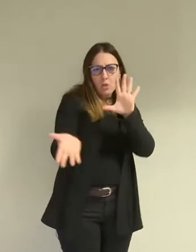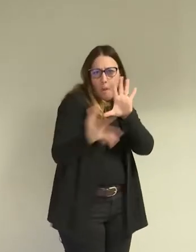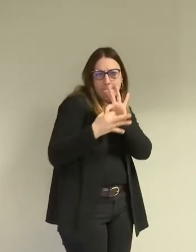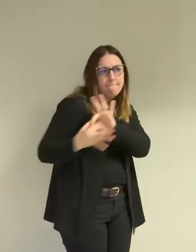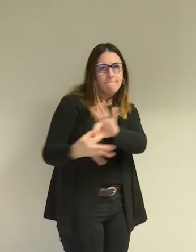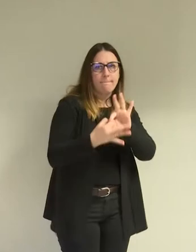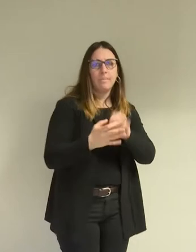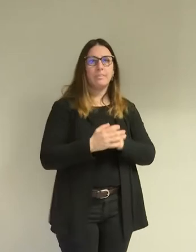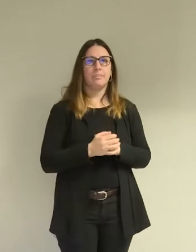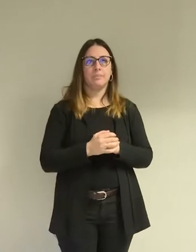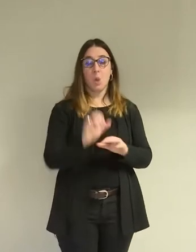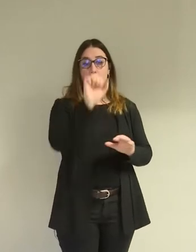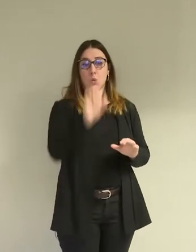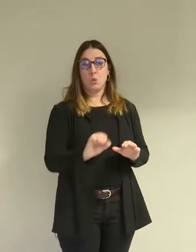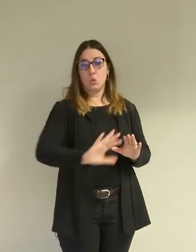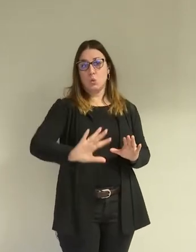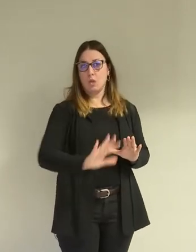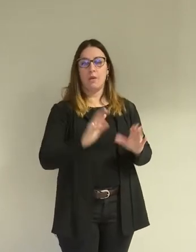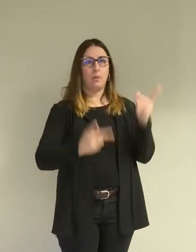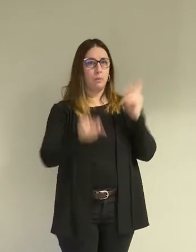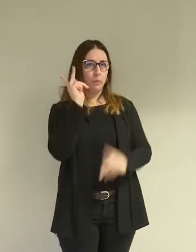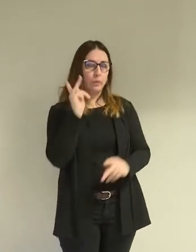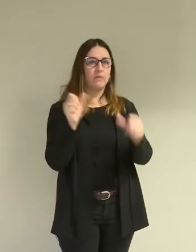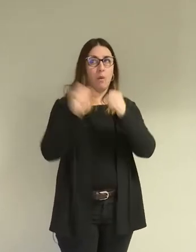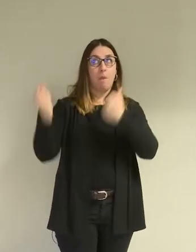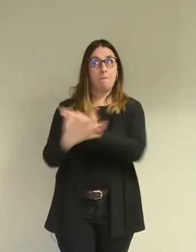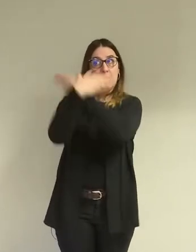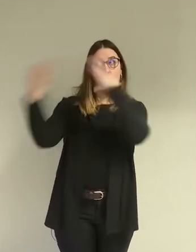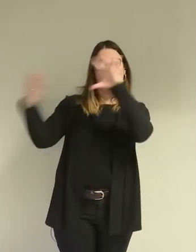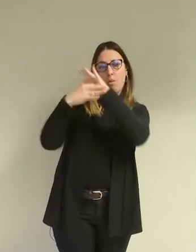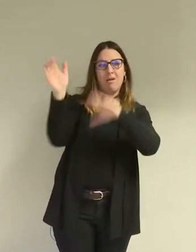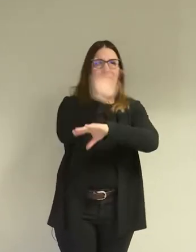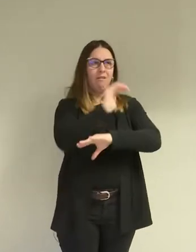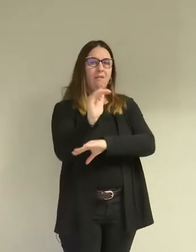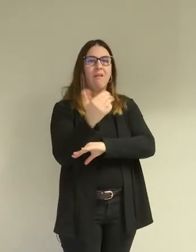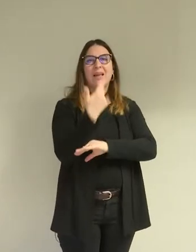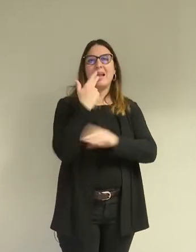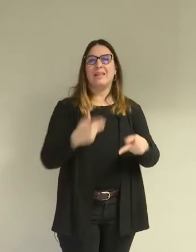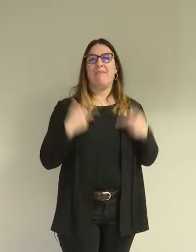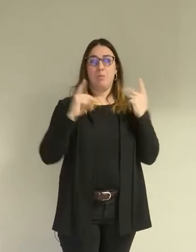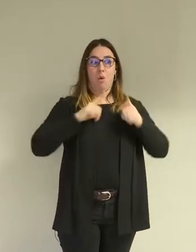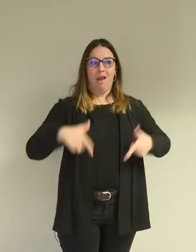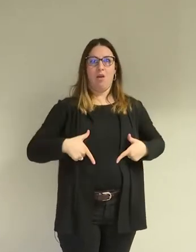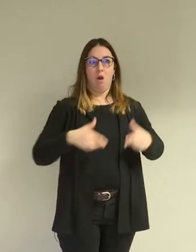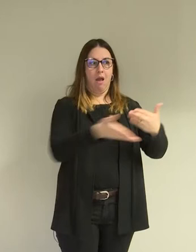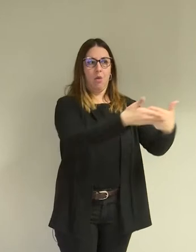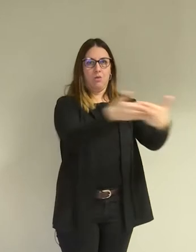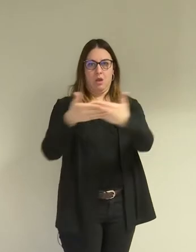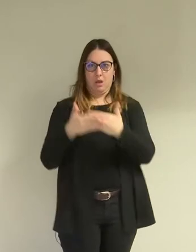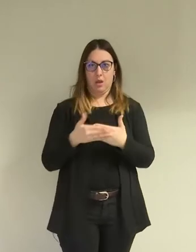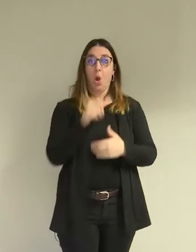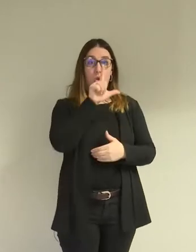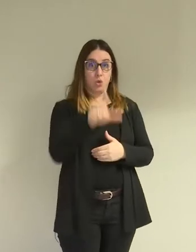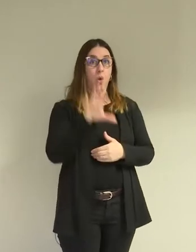légèrement plus au sud nous agissons avec la métropole pour la sécurité et la qualité de vie aux abords des écoles avec deux places aux